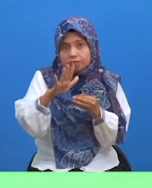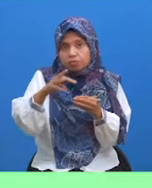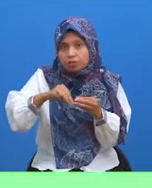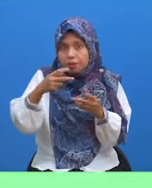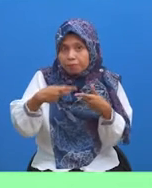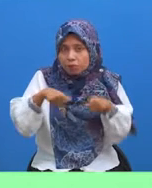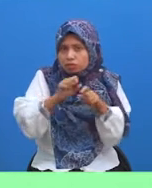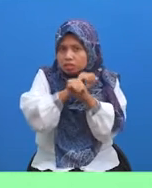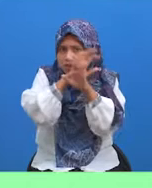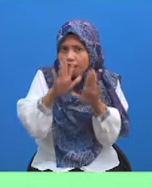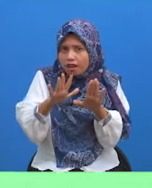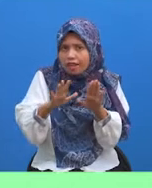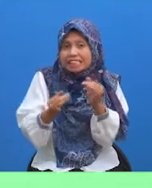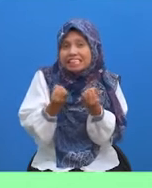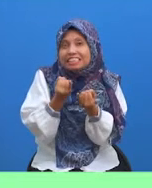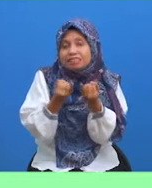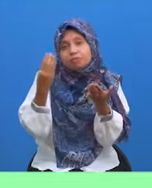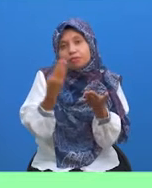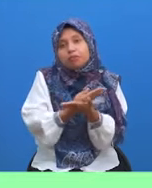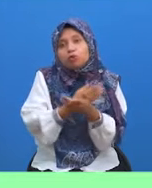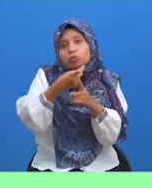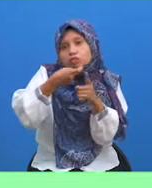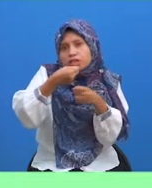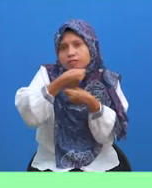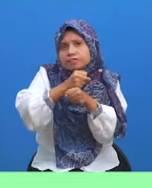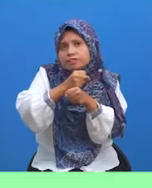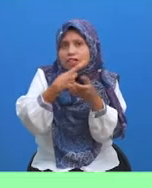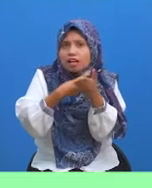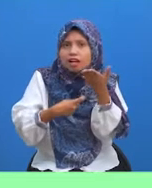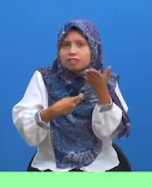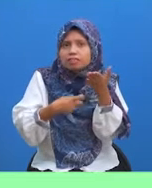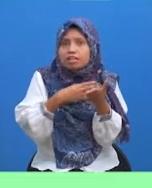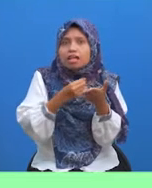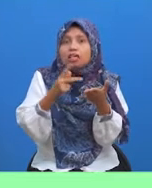keseimbangan baru dari segi harga dan kuantiti